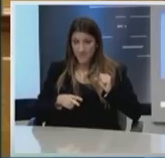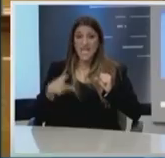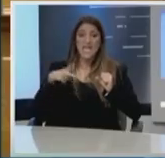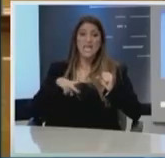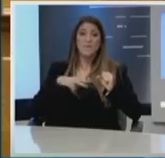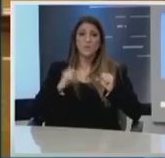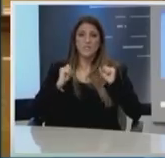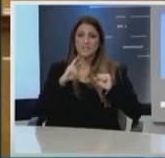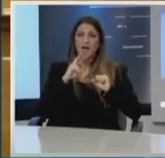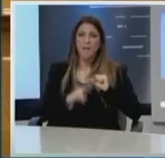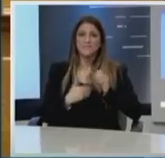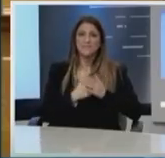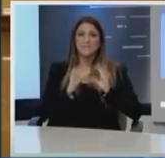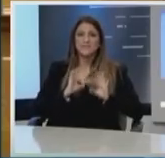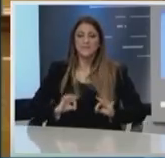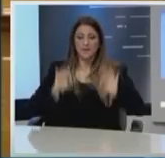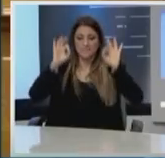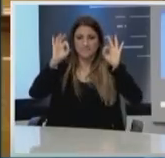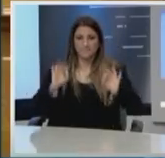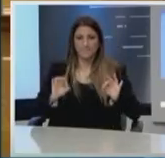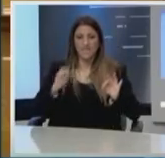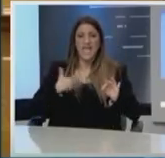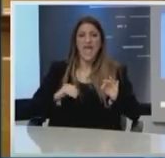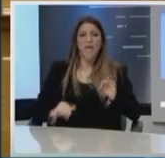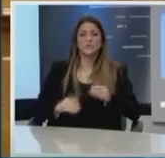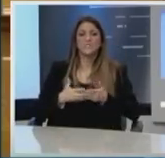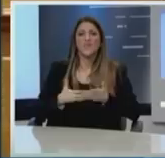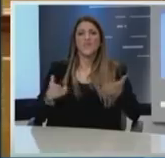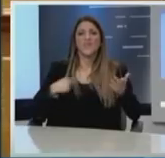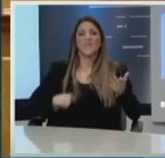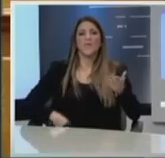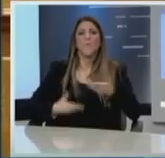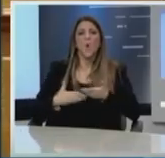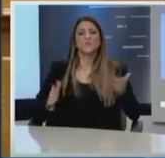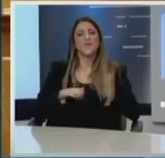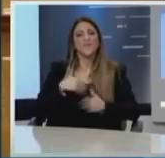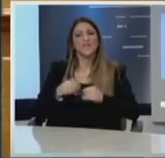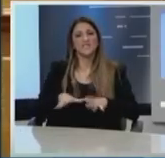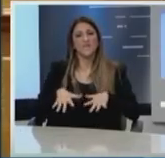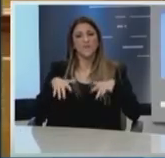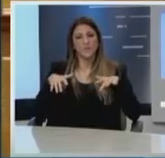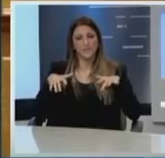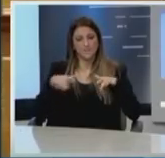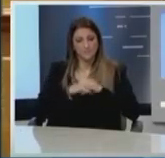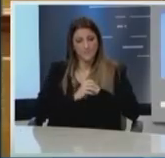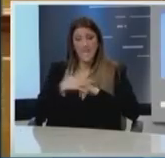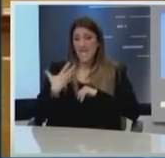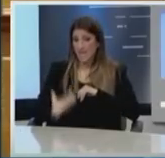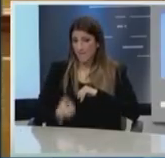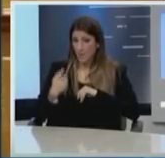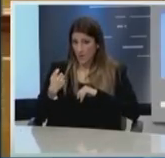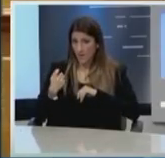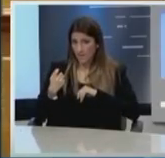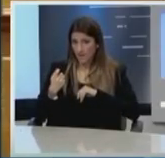Με συγκεκριμένα στοιχεία. Η ερώτηση είναι δημόσια. Σε δημόσια διαδικασία της Βουλής. Υπάρχουν